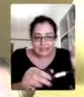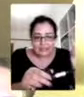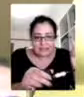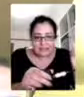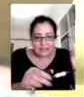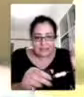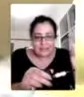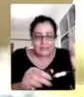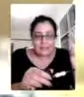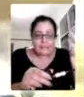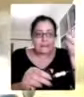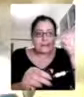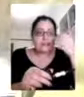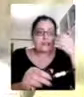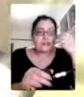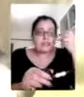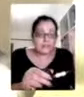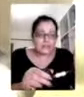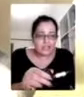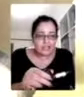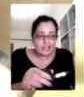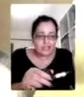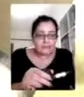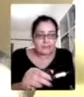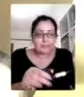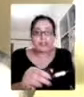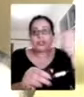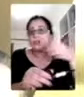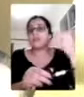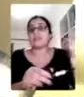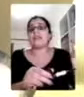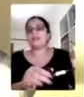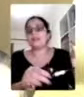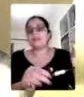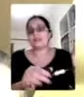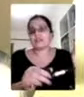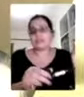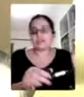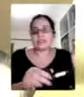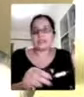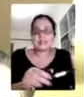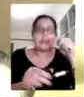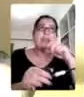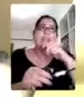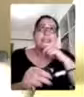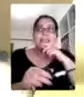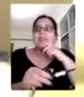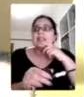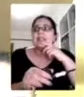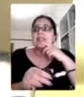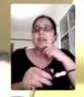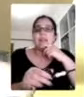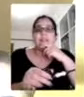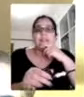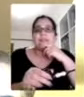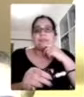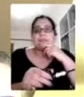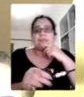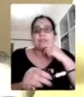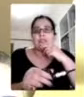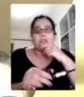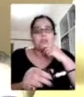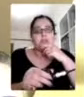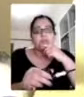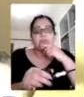Almanya'da tanıdığınız varsa sipariş edin derim. Poşet tütünlerle başlamak istiyorsanız da yine Almanya'nın